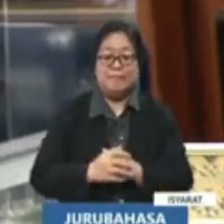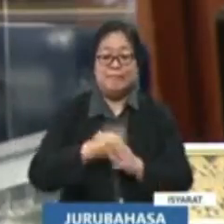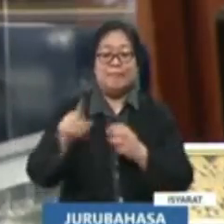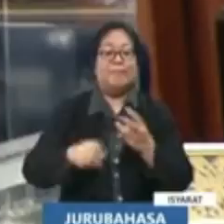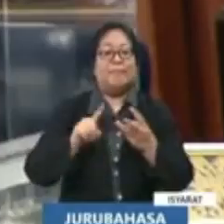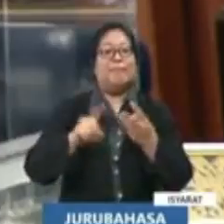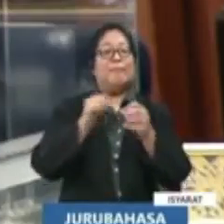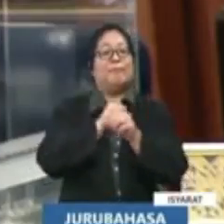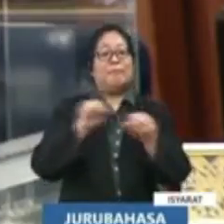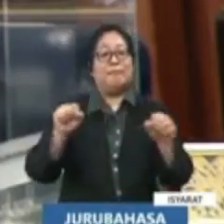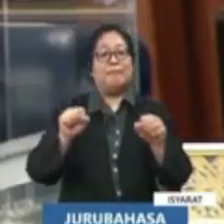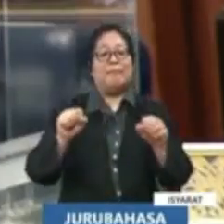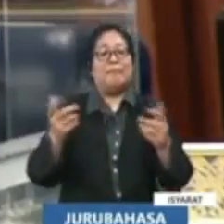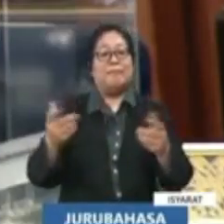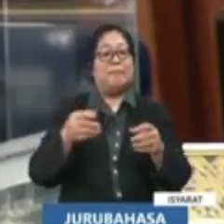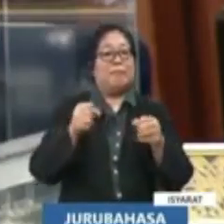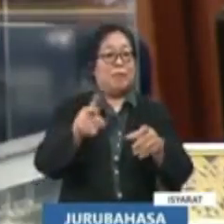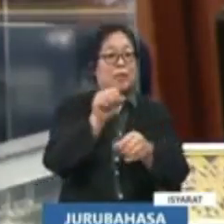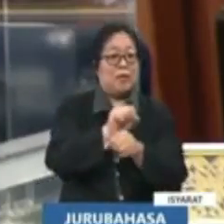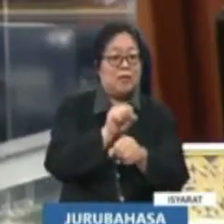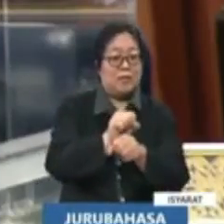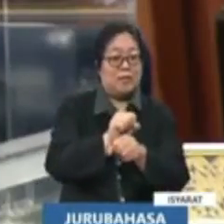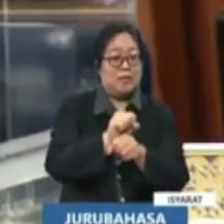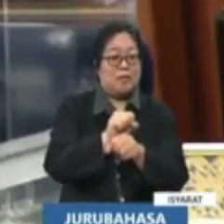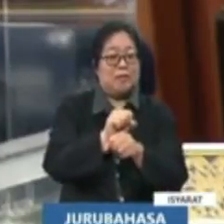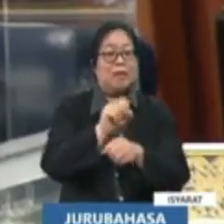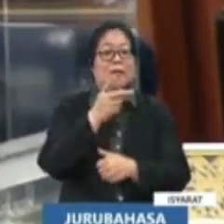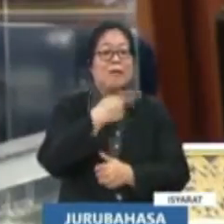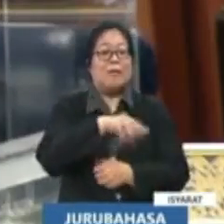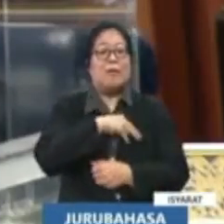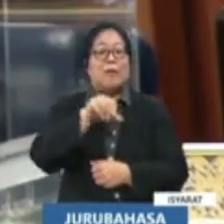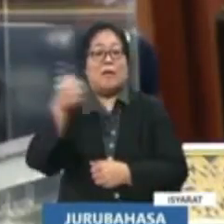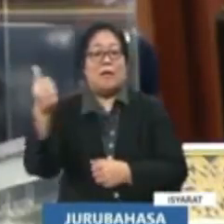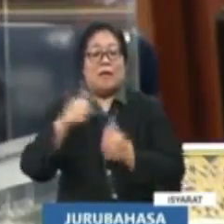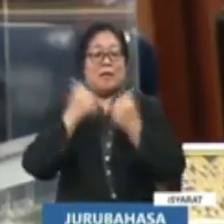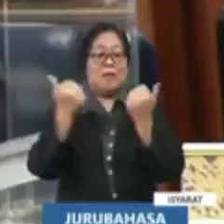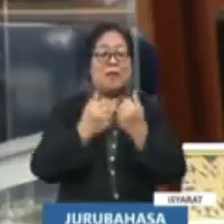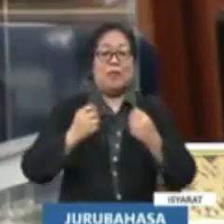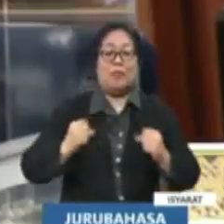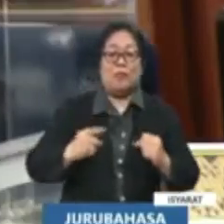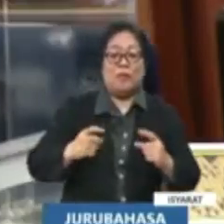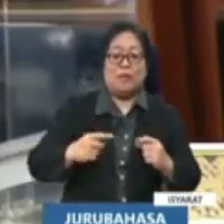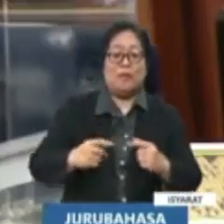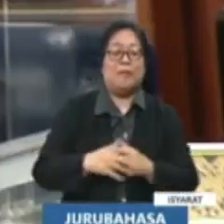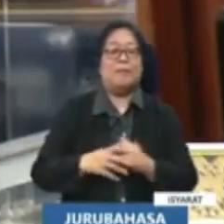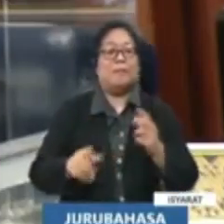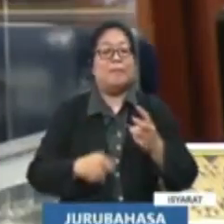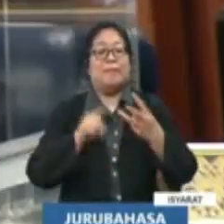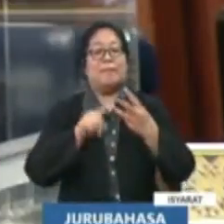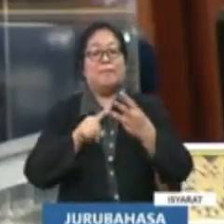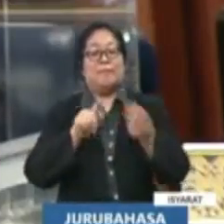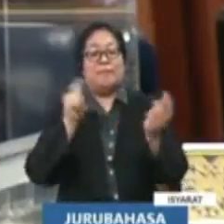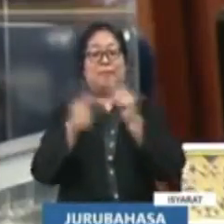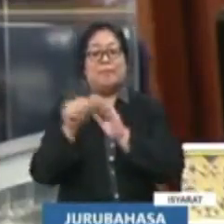menyediakan jok ataupun pekerjaan kepada kementerian-kementerian lain agensi dan swasta yang ketiga